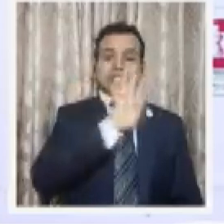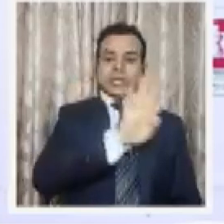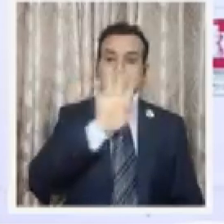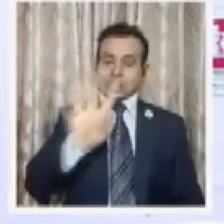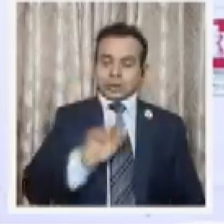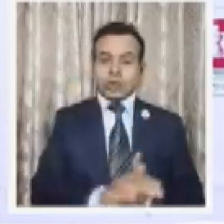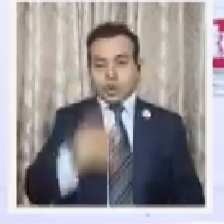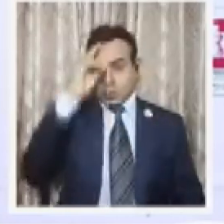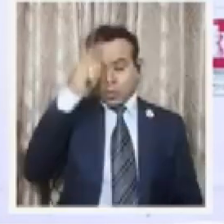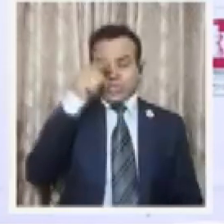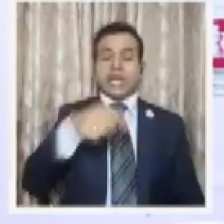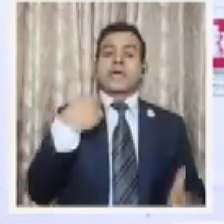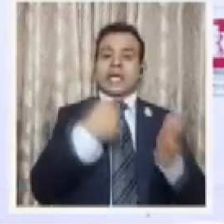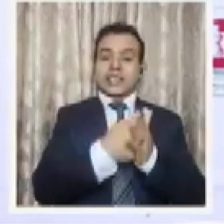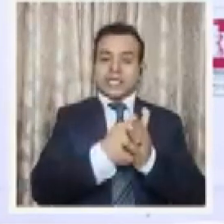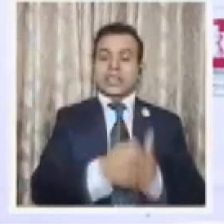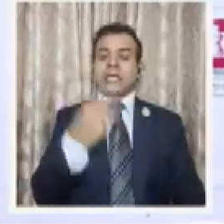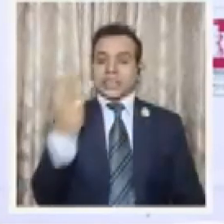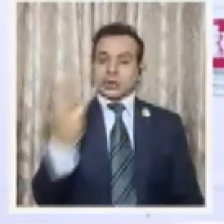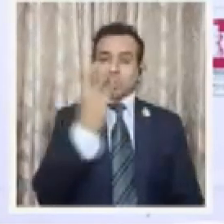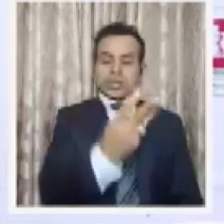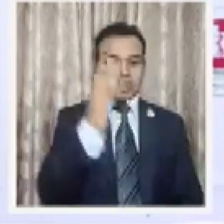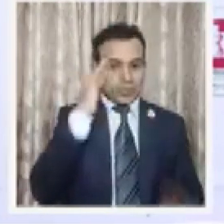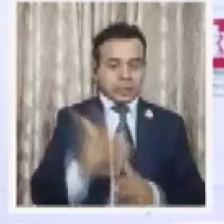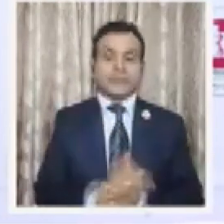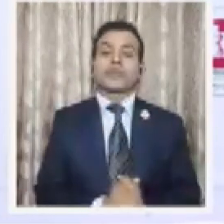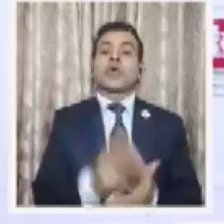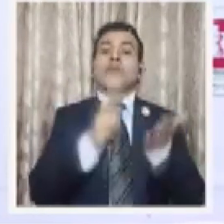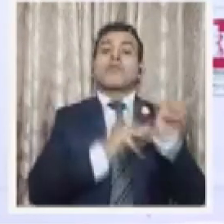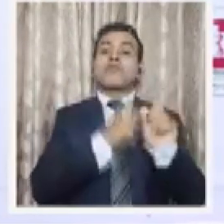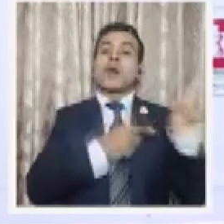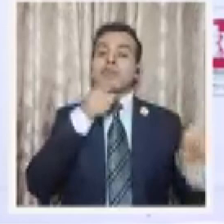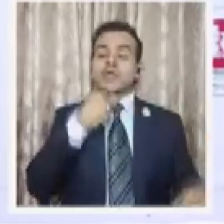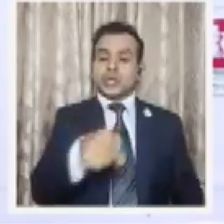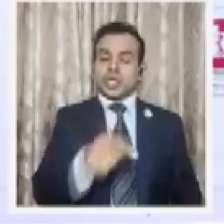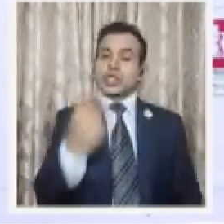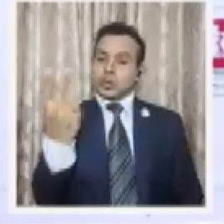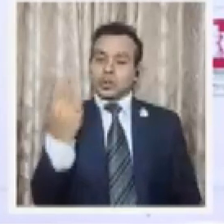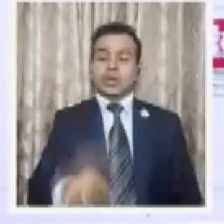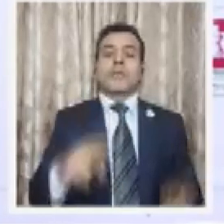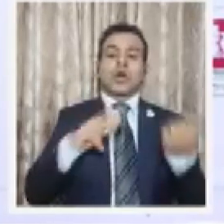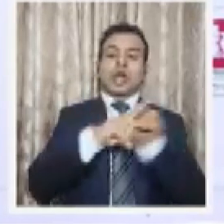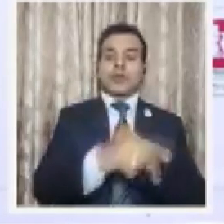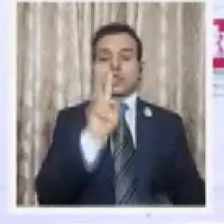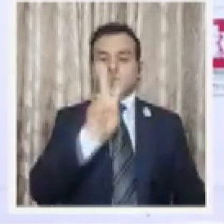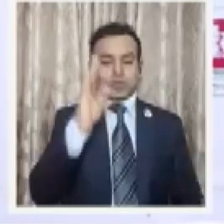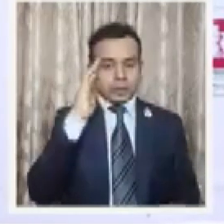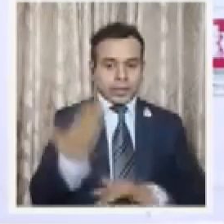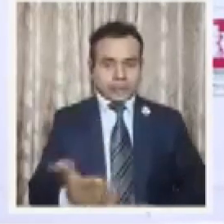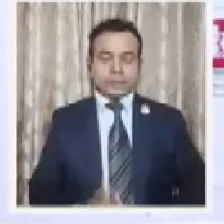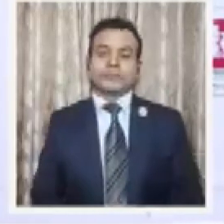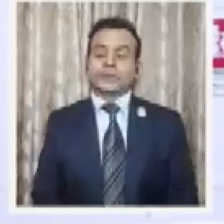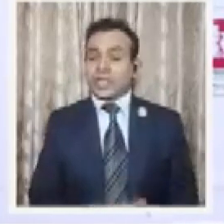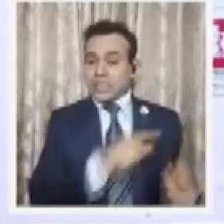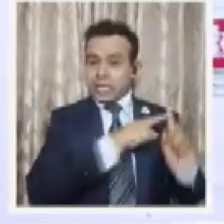জন, খুলনা এবং সিলেট বিভাগে 4 জন করে, বরিশাল এবং রাজশাহী বিভাগে 3 জন করে, ময়মনসিংহ এবং রংপুর বিভাগে 2